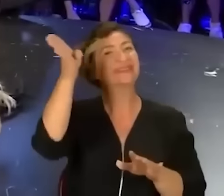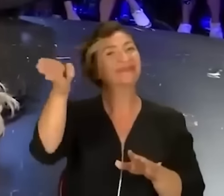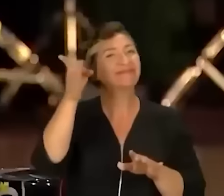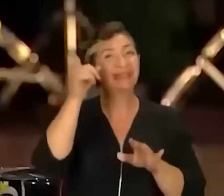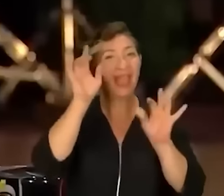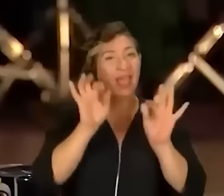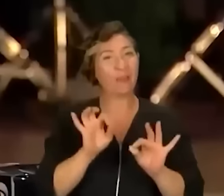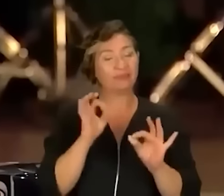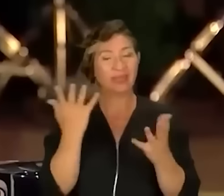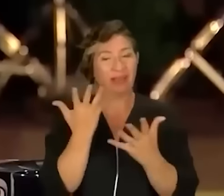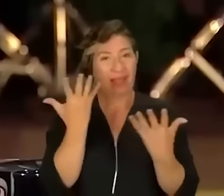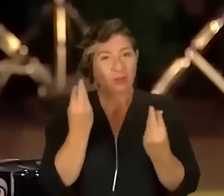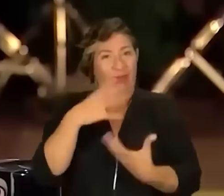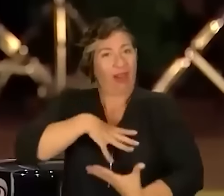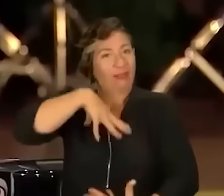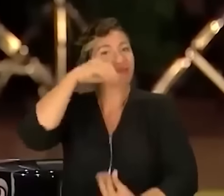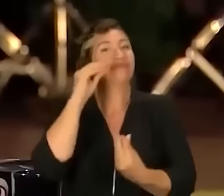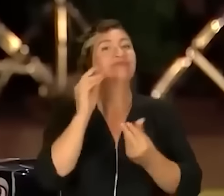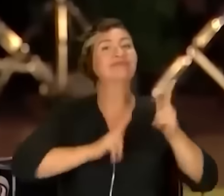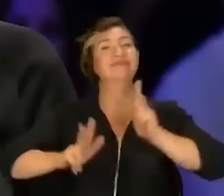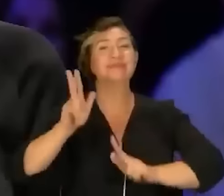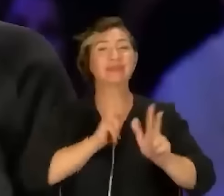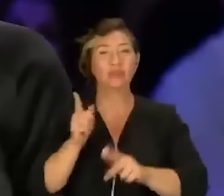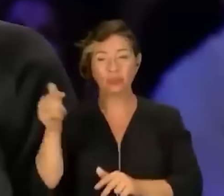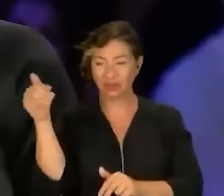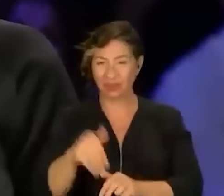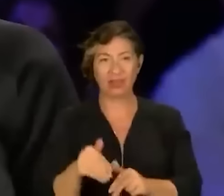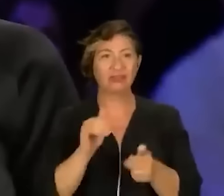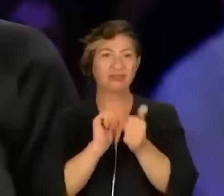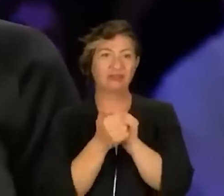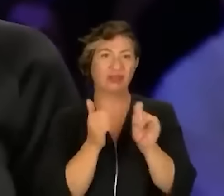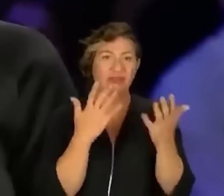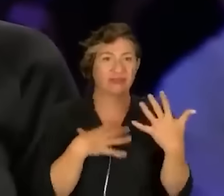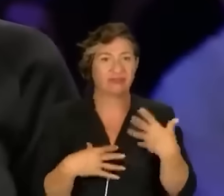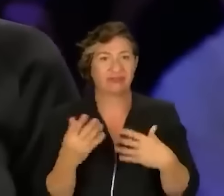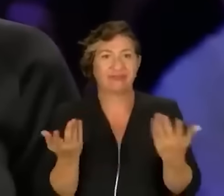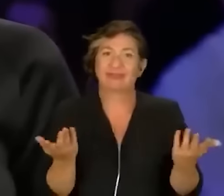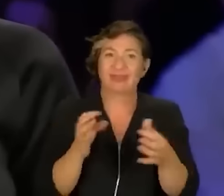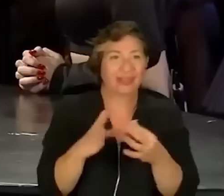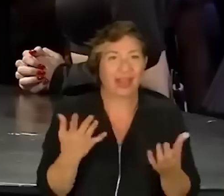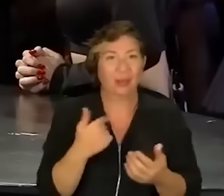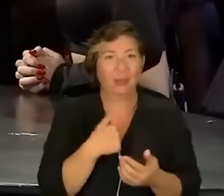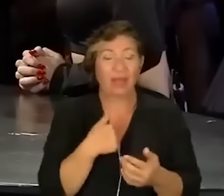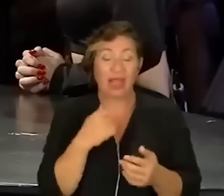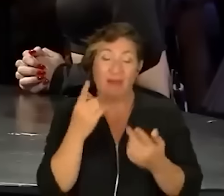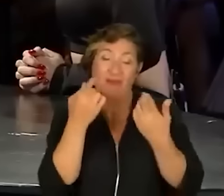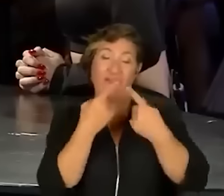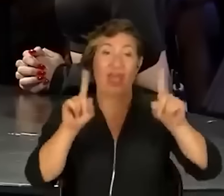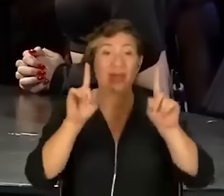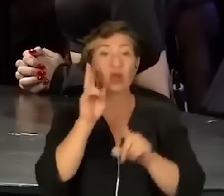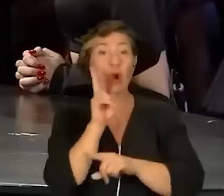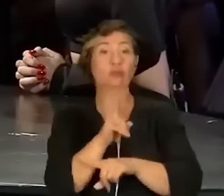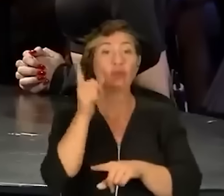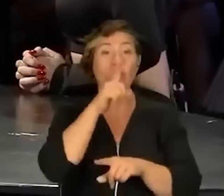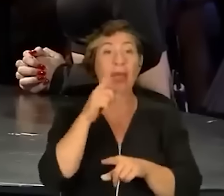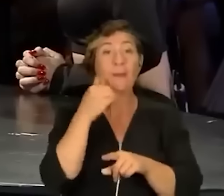giderken genelde ne kadar güzel entarınız varsa giyiyorsunuz. Bana casual. Neden? Çünkü beni entelektüel buluyormuşsunuz.